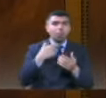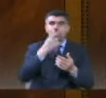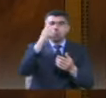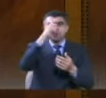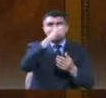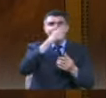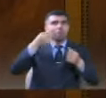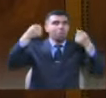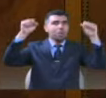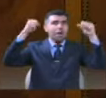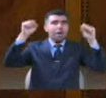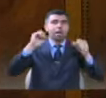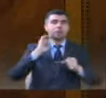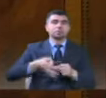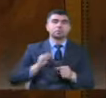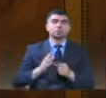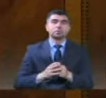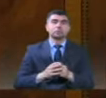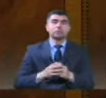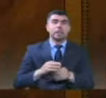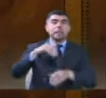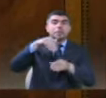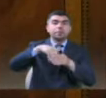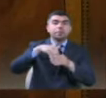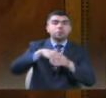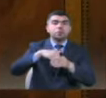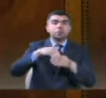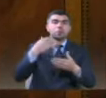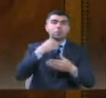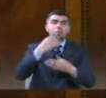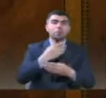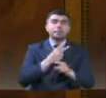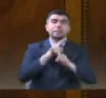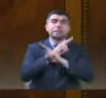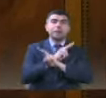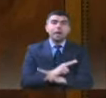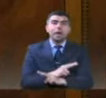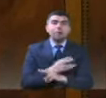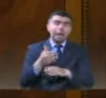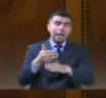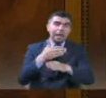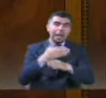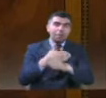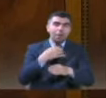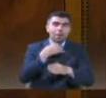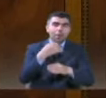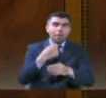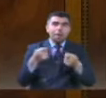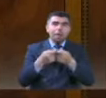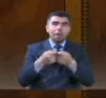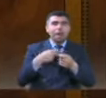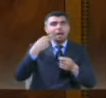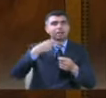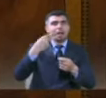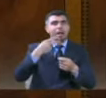تحقيقه. حتى إصلاح صندوق التقاعد الذي تحدثتمون عنه فهو مجرد كلام فقط،